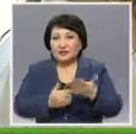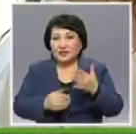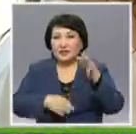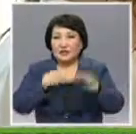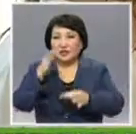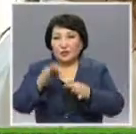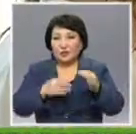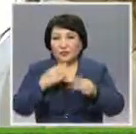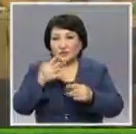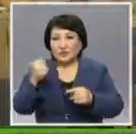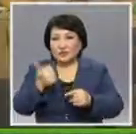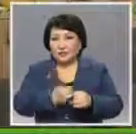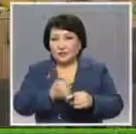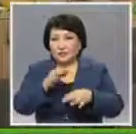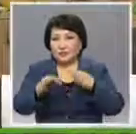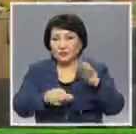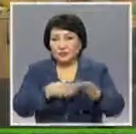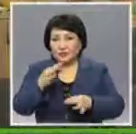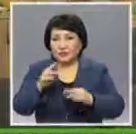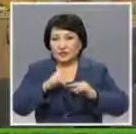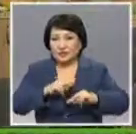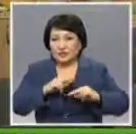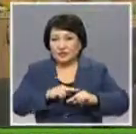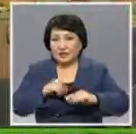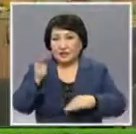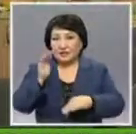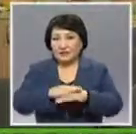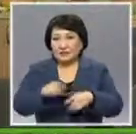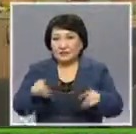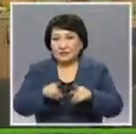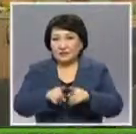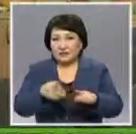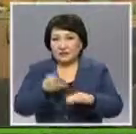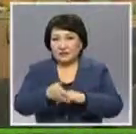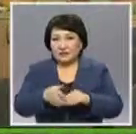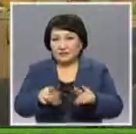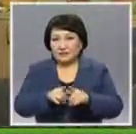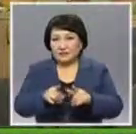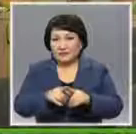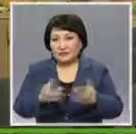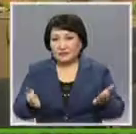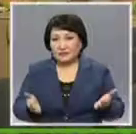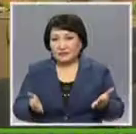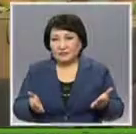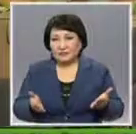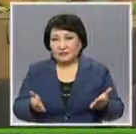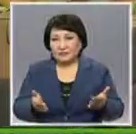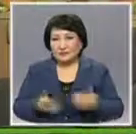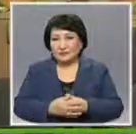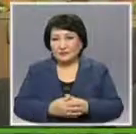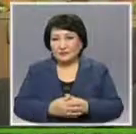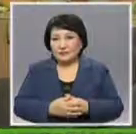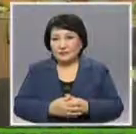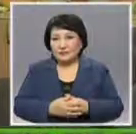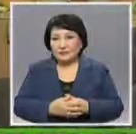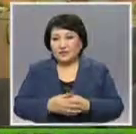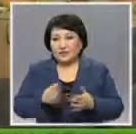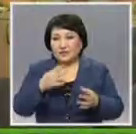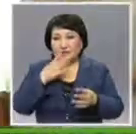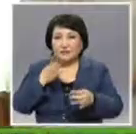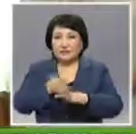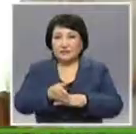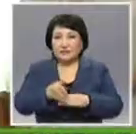топ ашуға дайын. Кешке таман қалса жаңа тәрбиешінің көмекшісі тамақтарын береді. Жаңағы содан кейін барып оларды